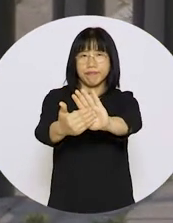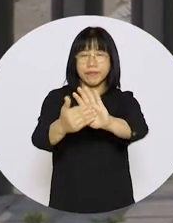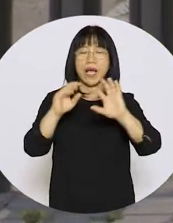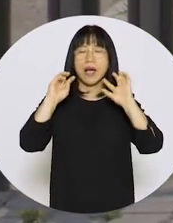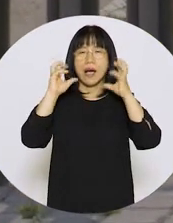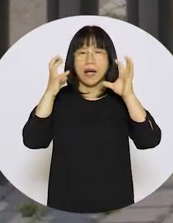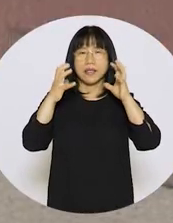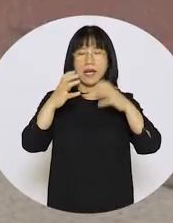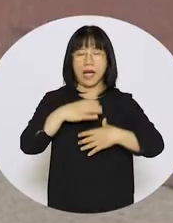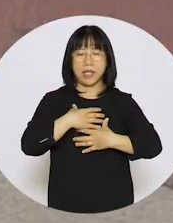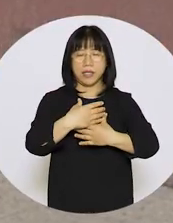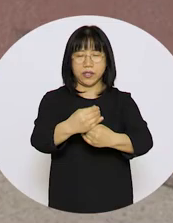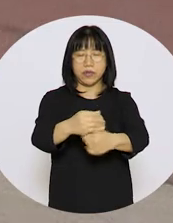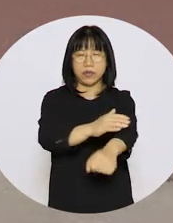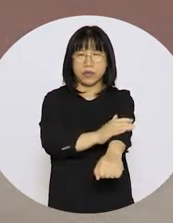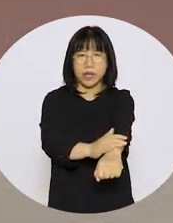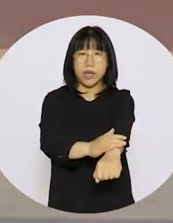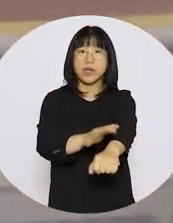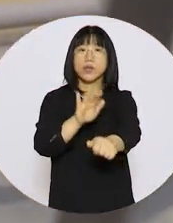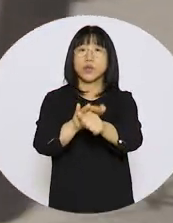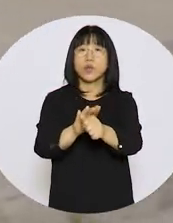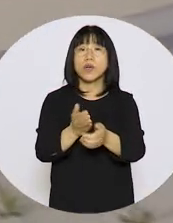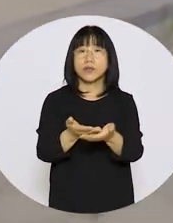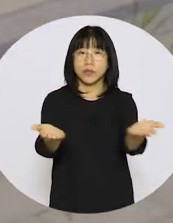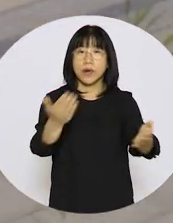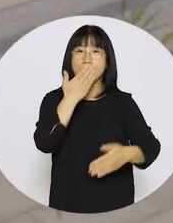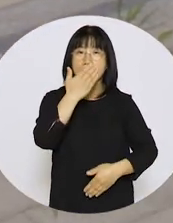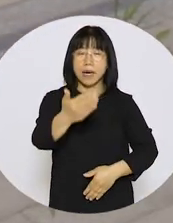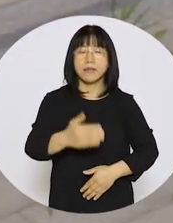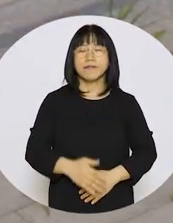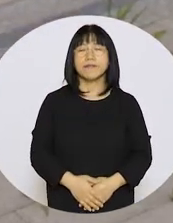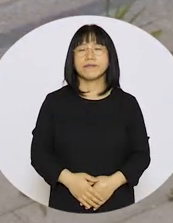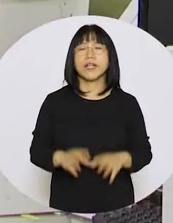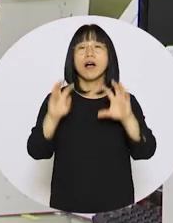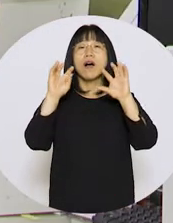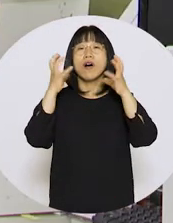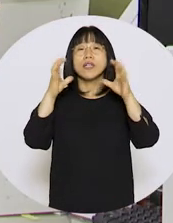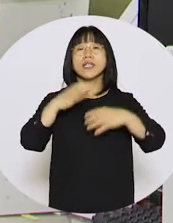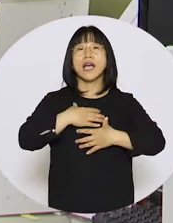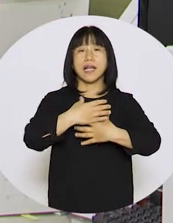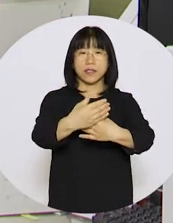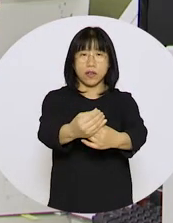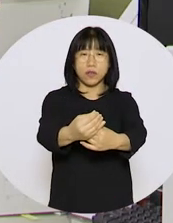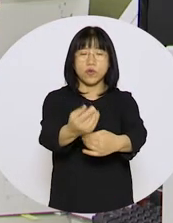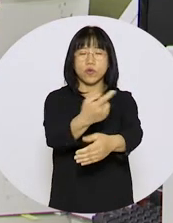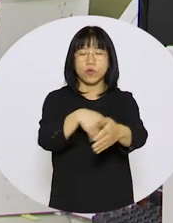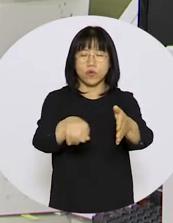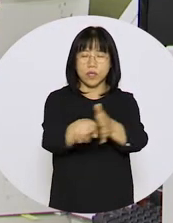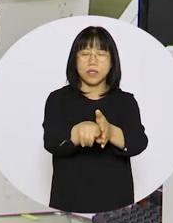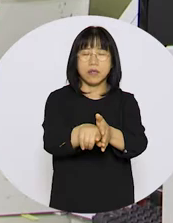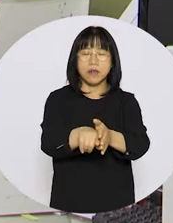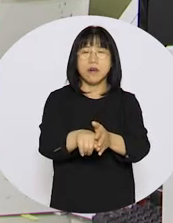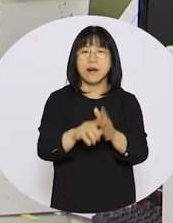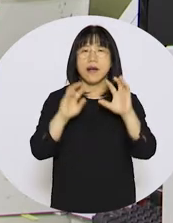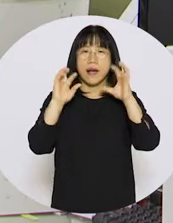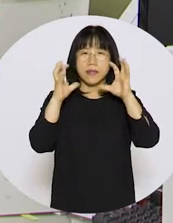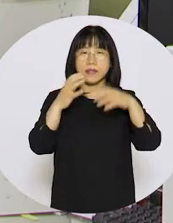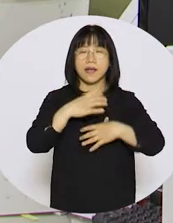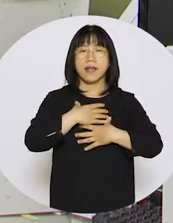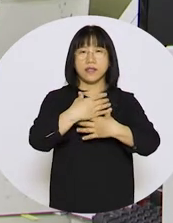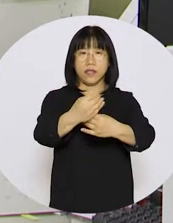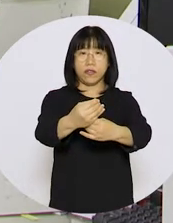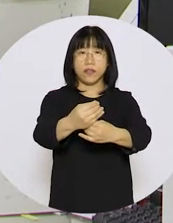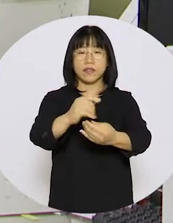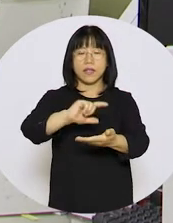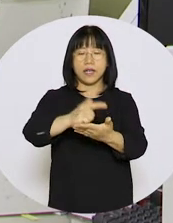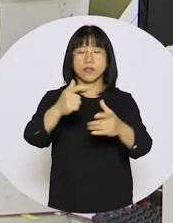있어 어린이 안전사고 예방에 큰 도움이 되고 있습니다. 어린이의 안전은 최우선의 과제인 만큼 아이들이